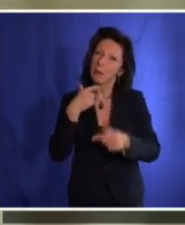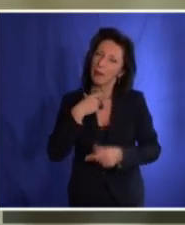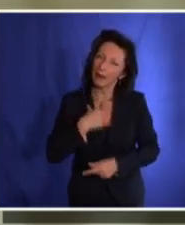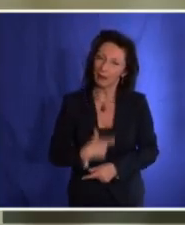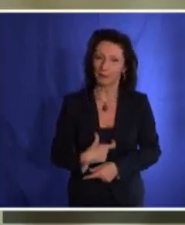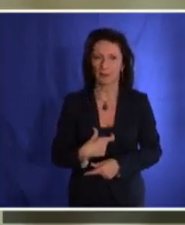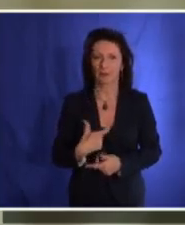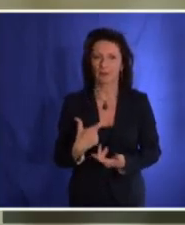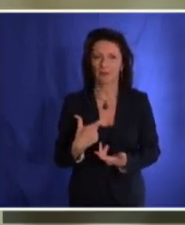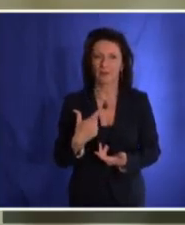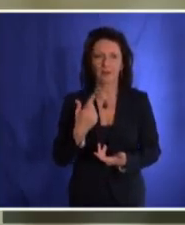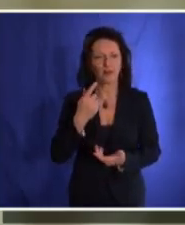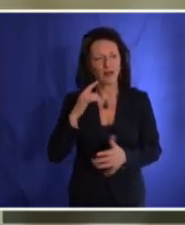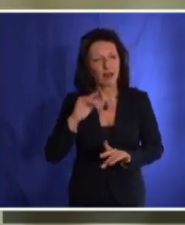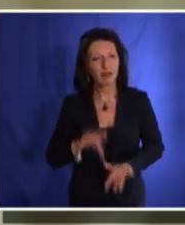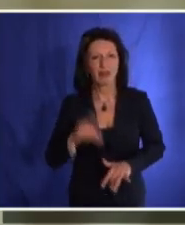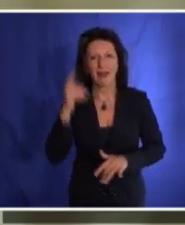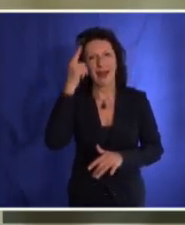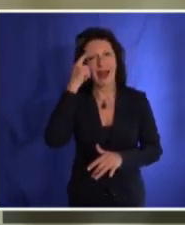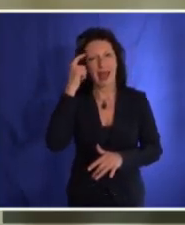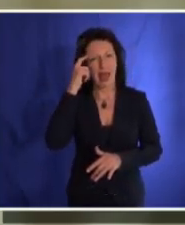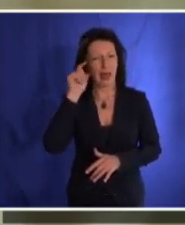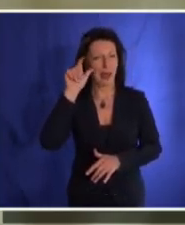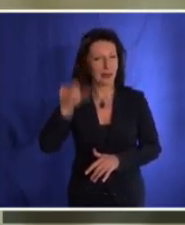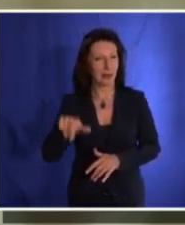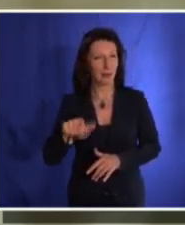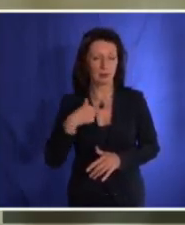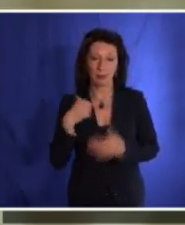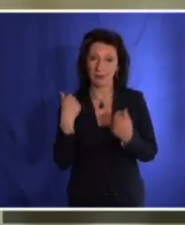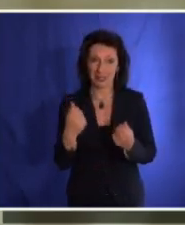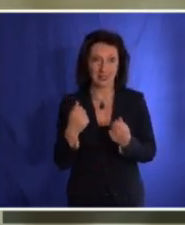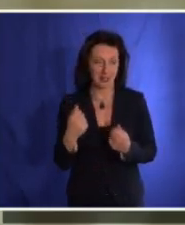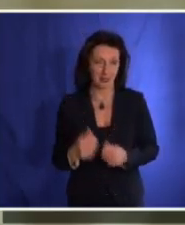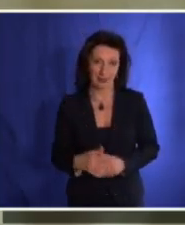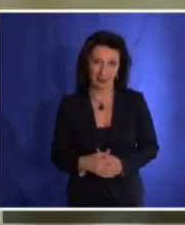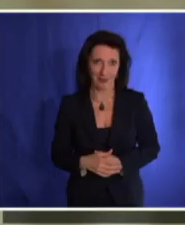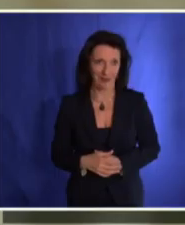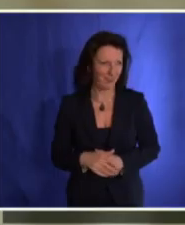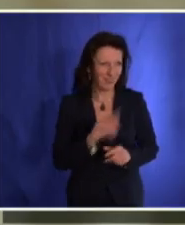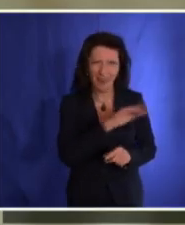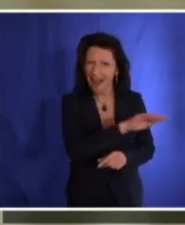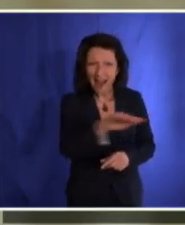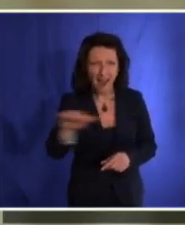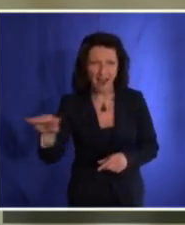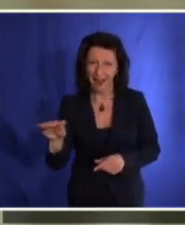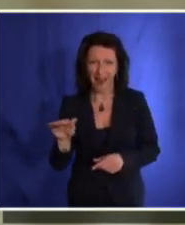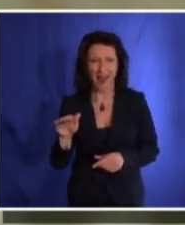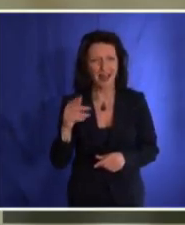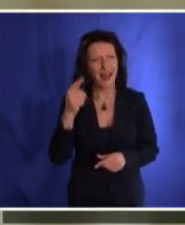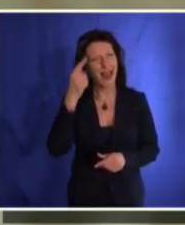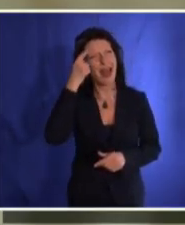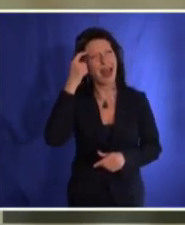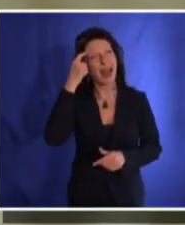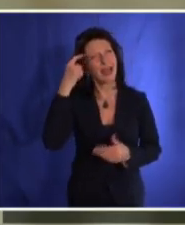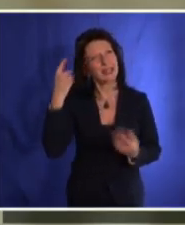persönliche Erinnerungen, Momente mit der Hanne habe, bin ich davon überzeugt, habt ihr sie alle. Und